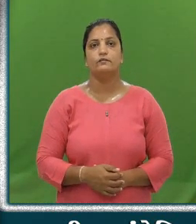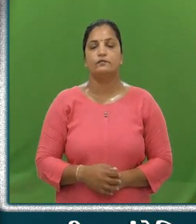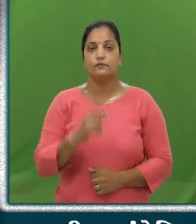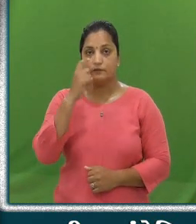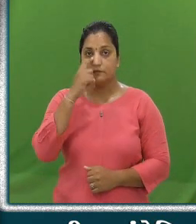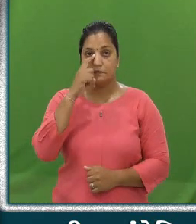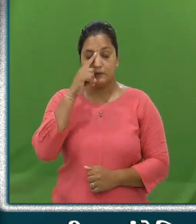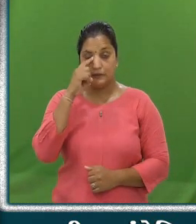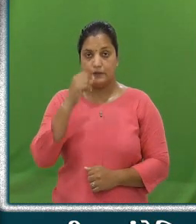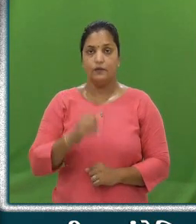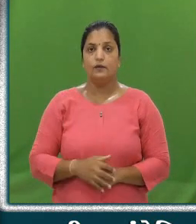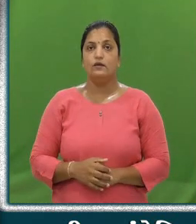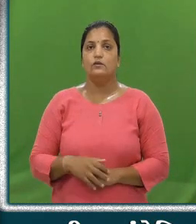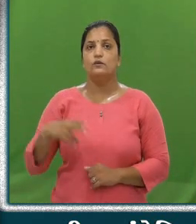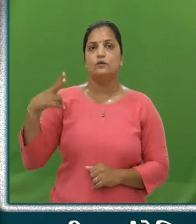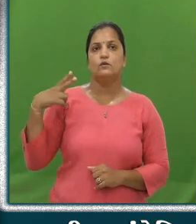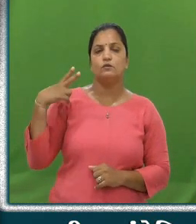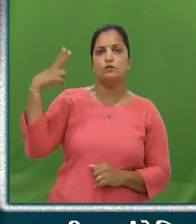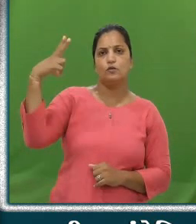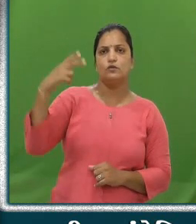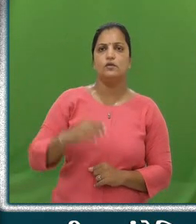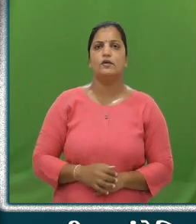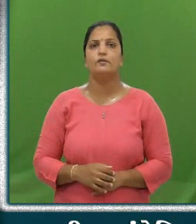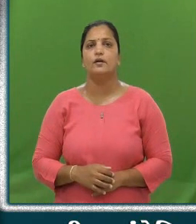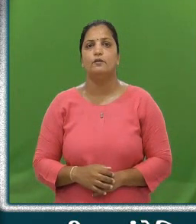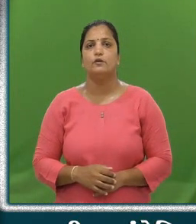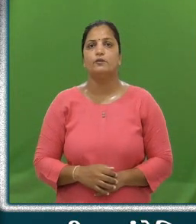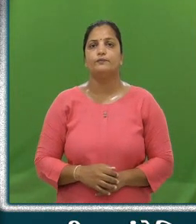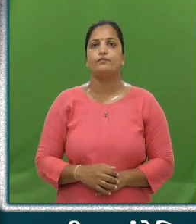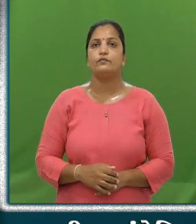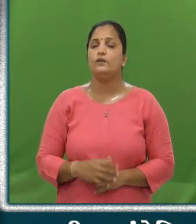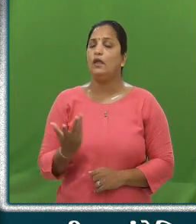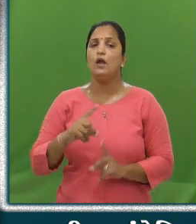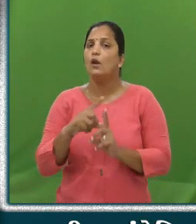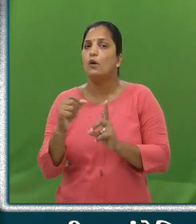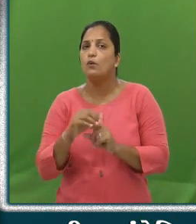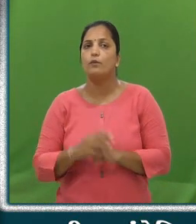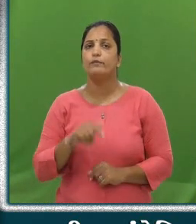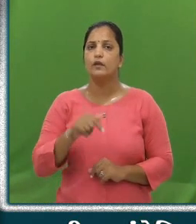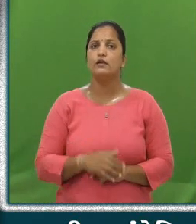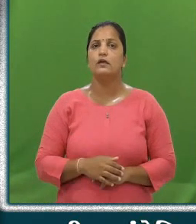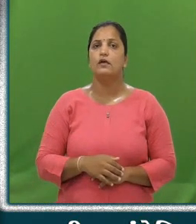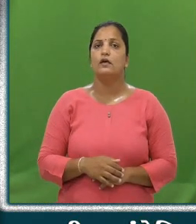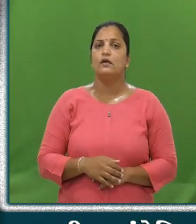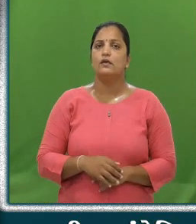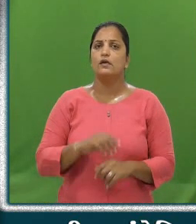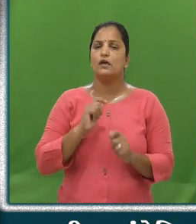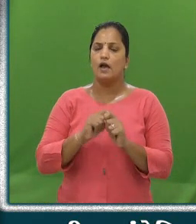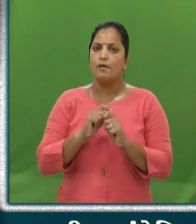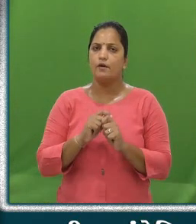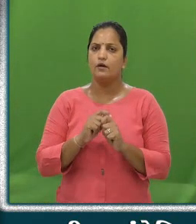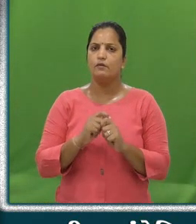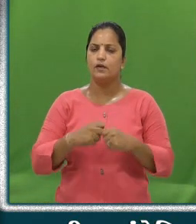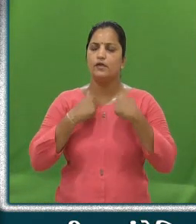અંતઃસ્ત્રાવની માત્રા યોગ્ય હોય તો તેનું યોગ્ય પ્રમાણ જોવા મળતું હોય છે અને જો શું થાય કે તેની કાર્યક્ષમતા ઘટે